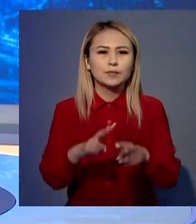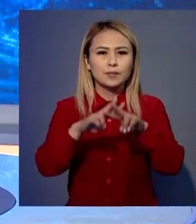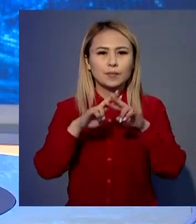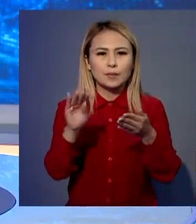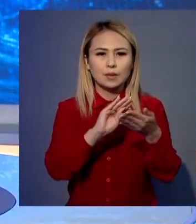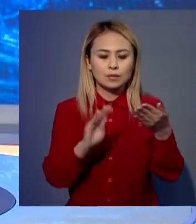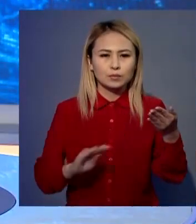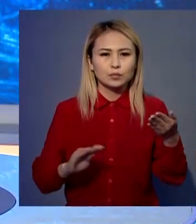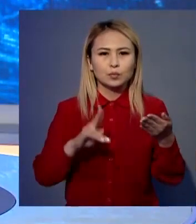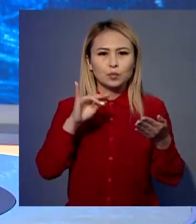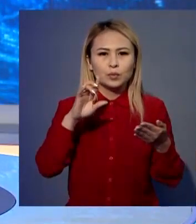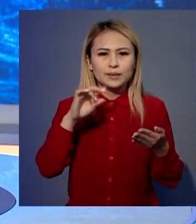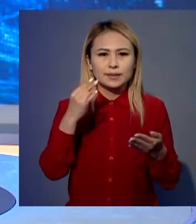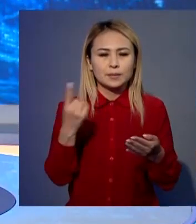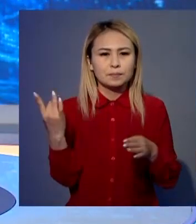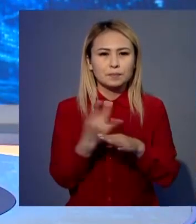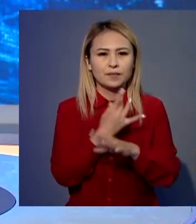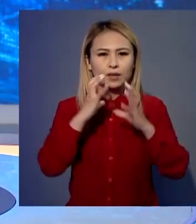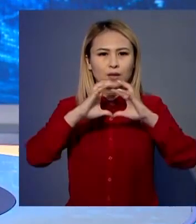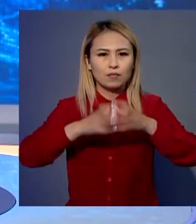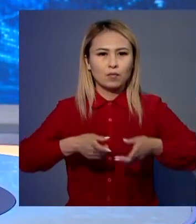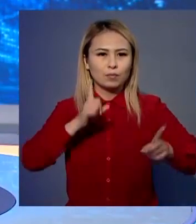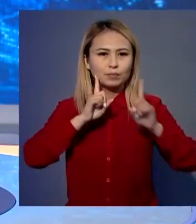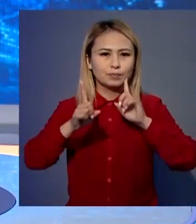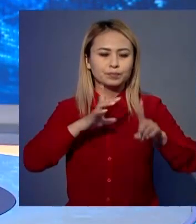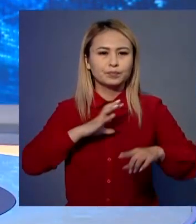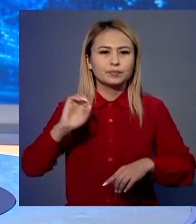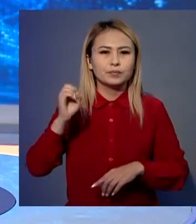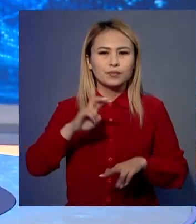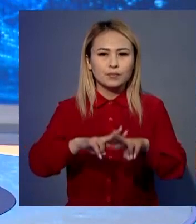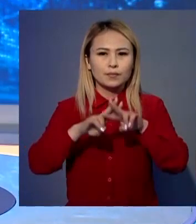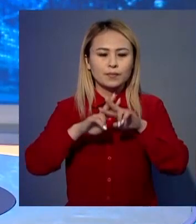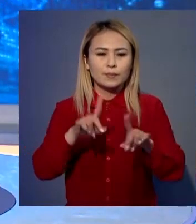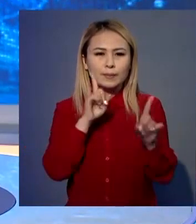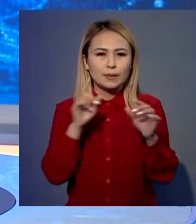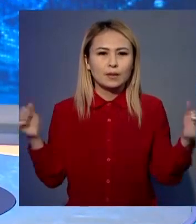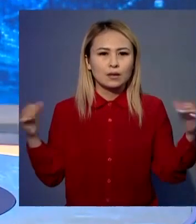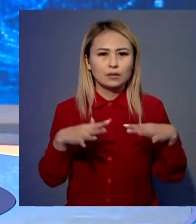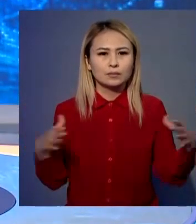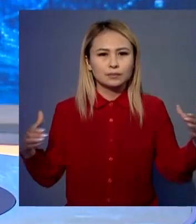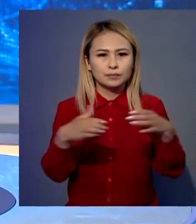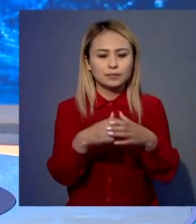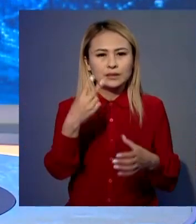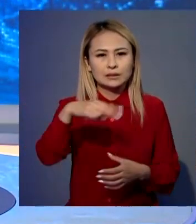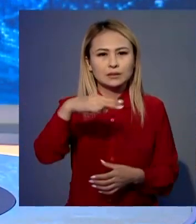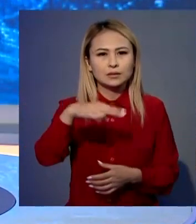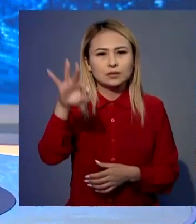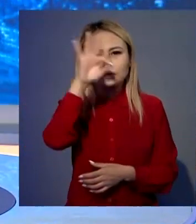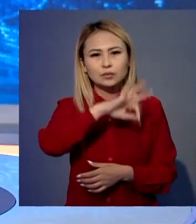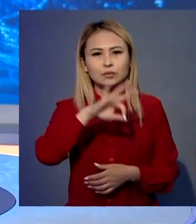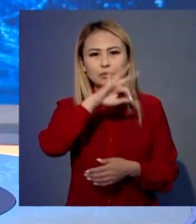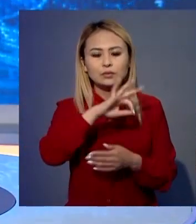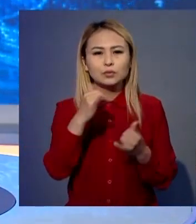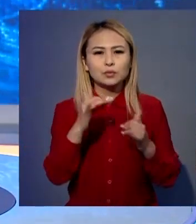Елордада жазушылар мен публицистердің алғашқы халықаралық форум өтті. Еуразия астаналарынан жиналған қаламгерлер әдебиеттің